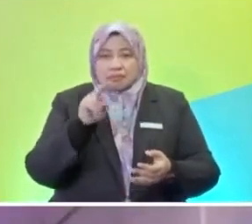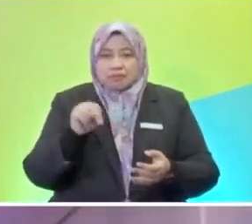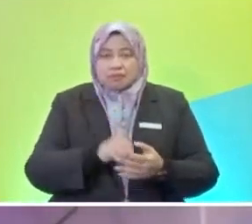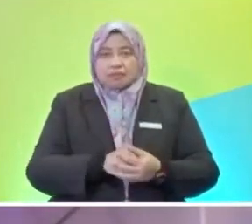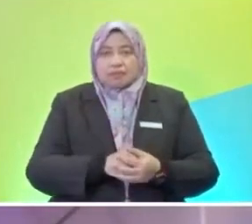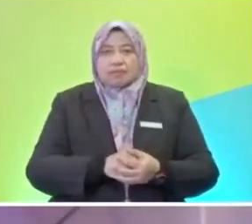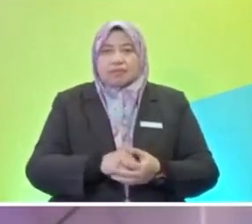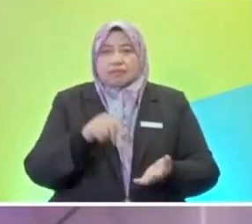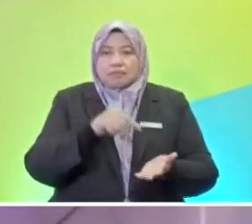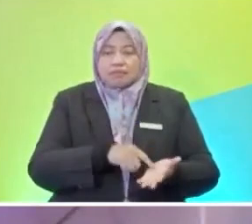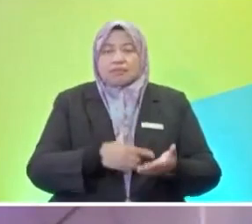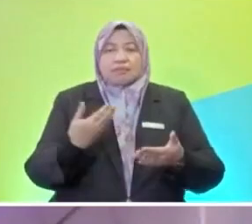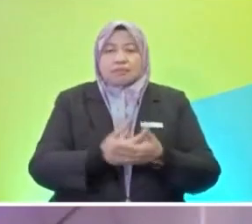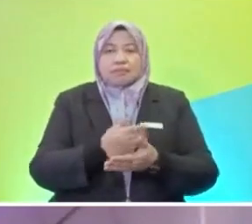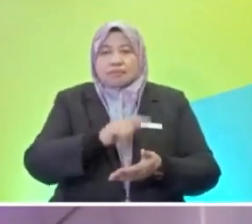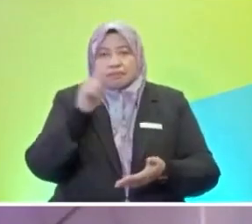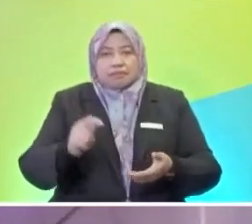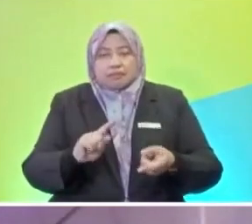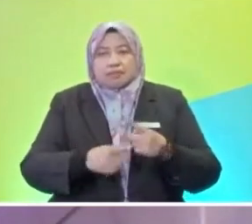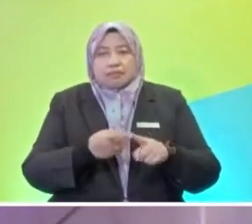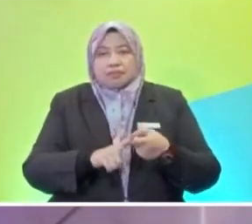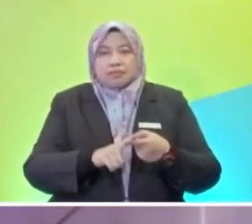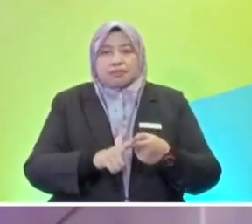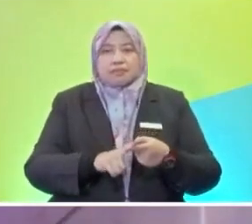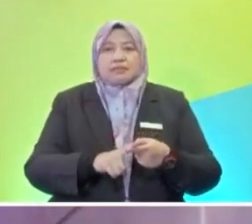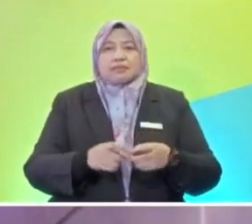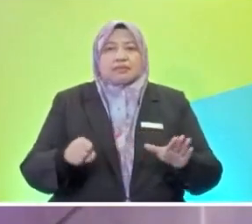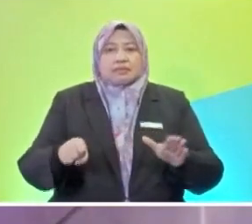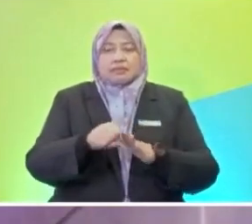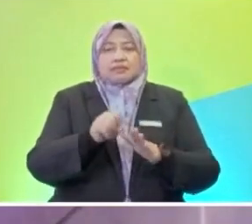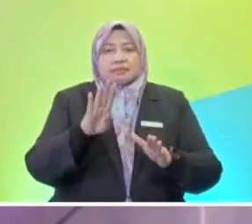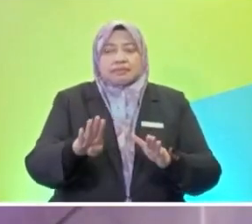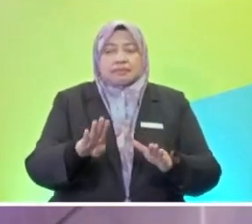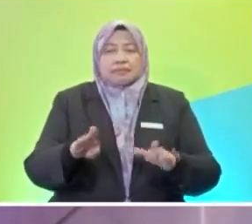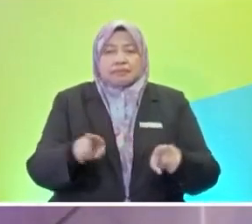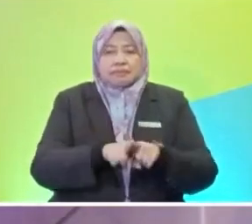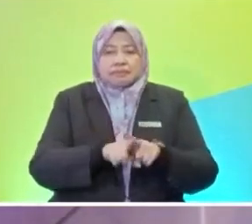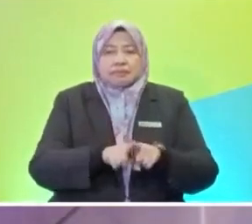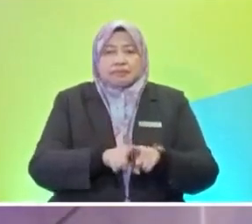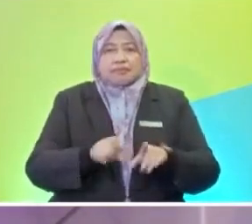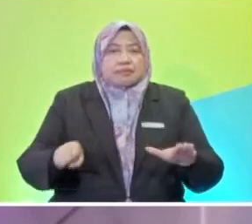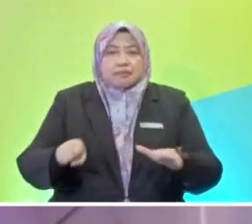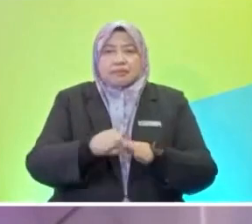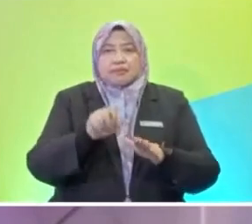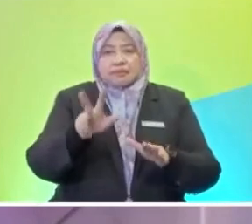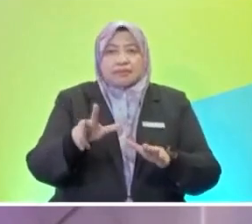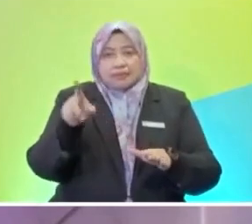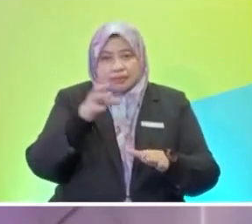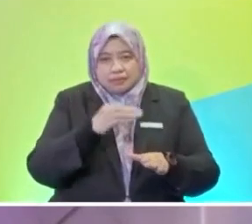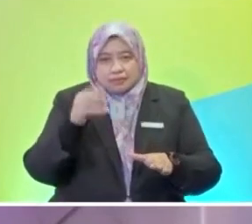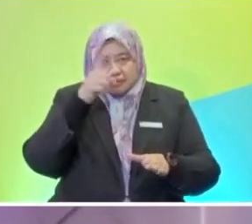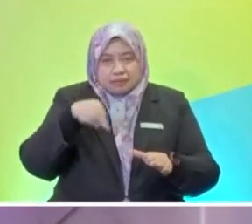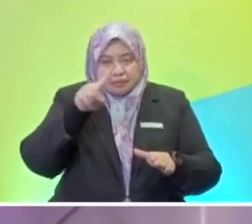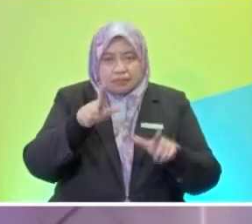Yani baru kita tanya oke oke saya lepas segi empat sama segitiga bulan tangan kita nak ada letak bentuk apel